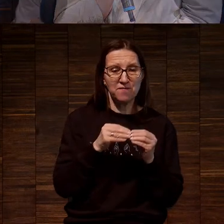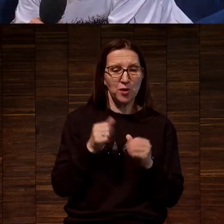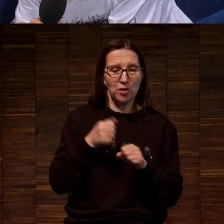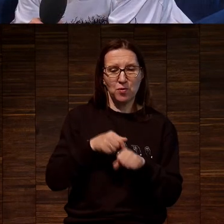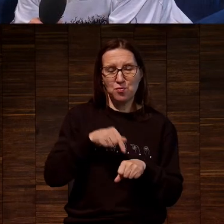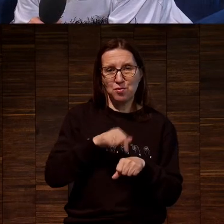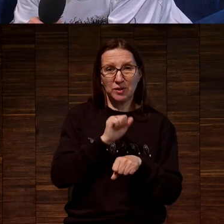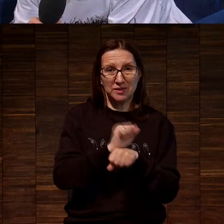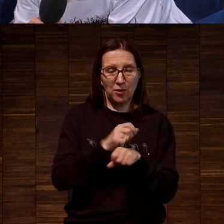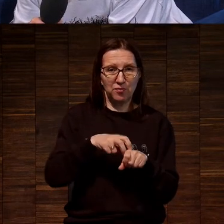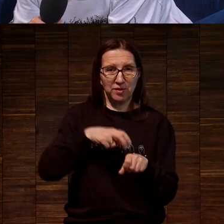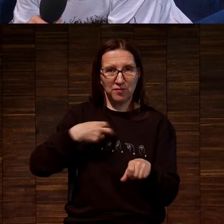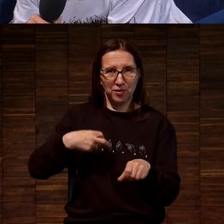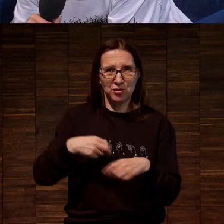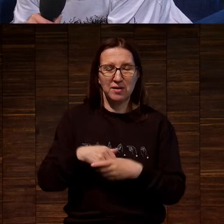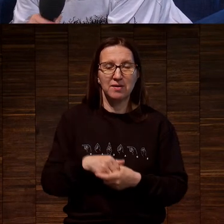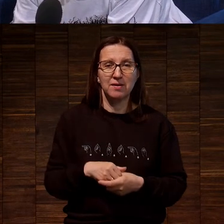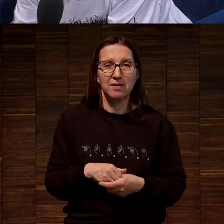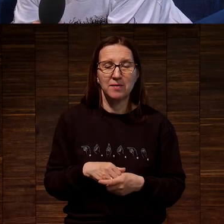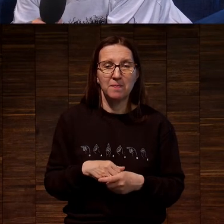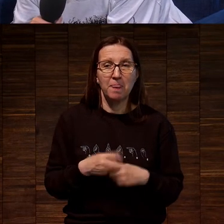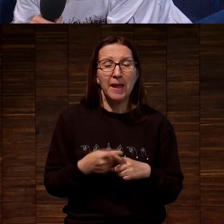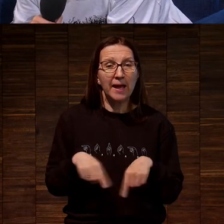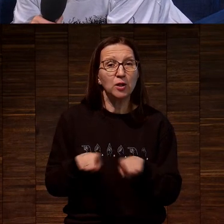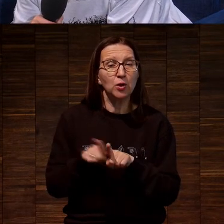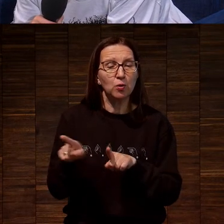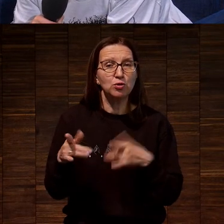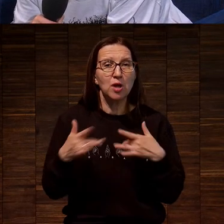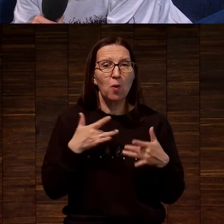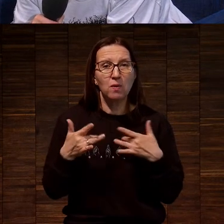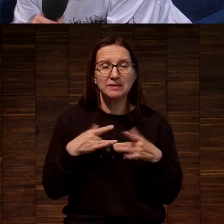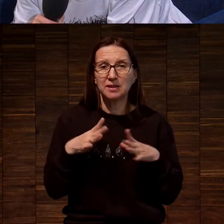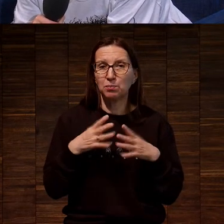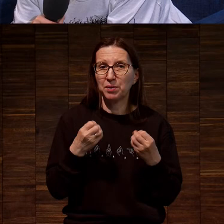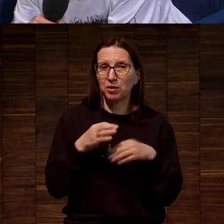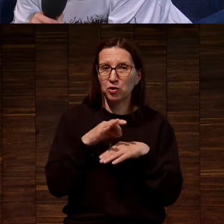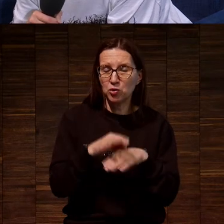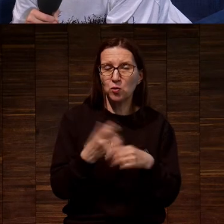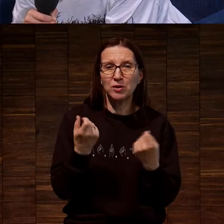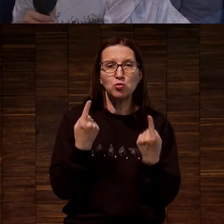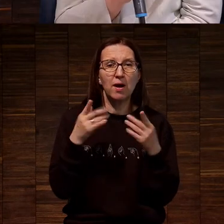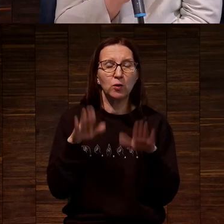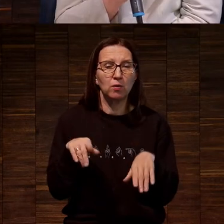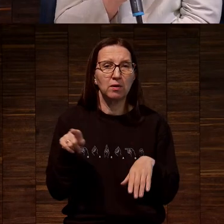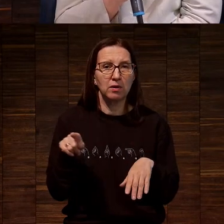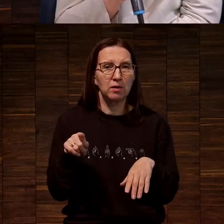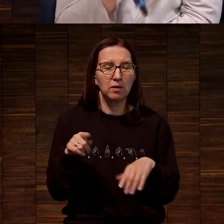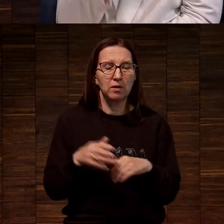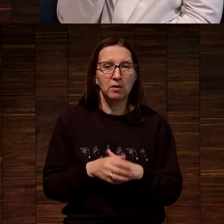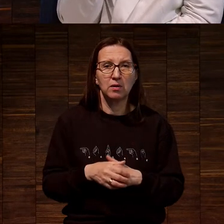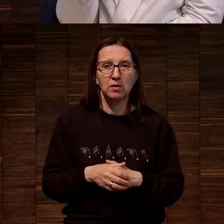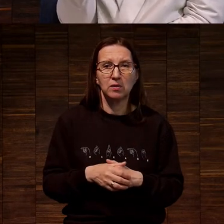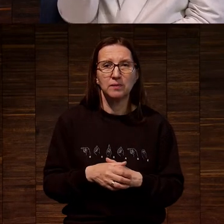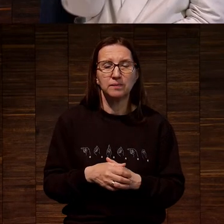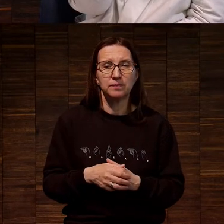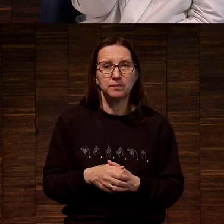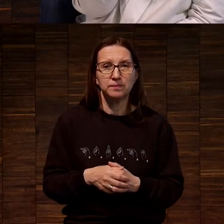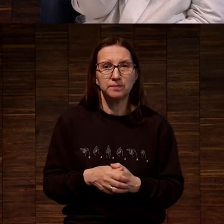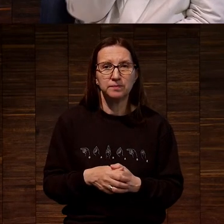прикрепить. Это у нас про что? Это тоже про концерт. Это еще одно пространство. А промзона, да.